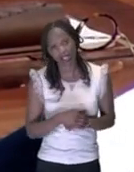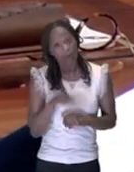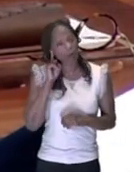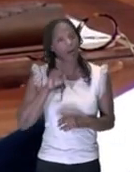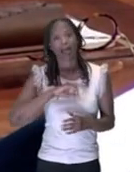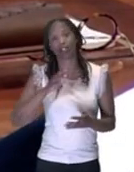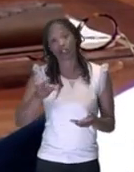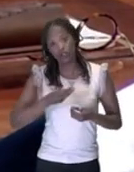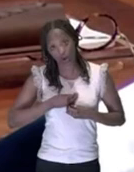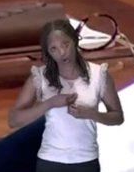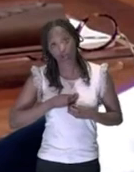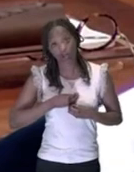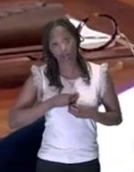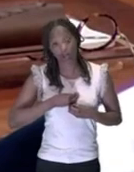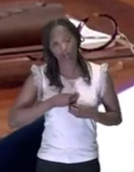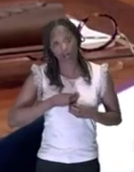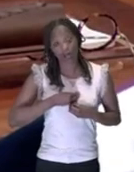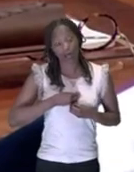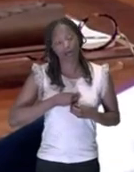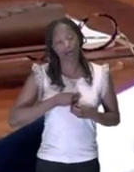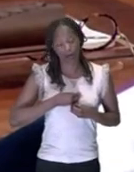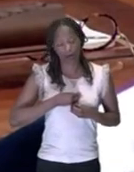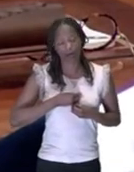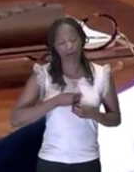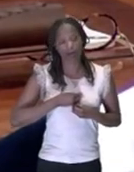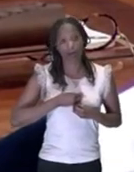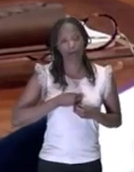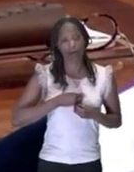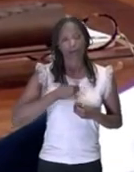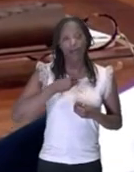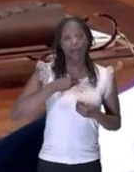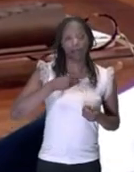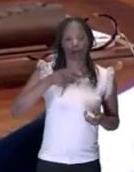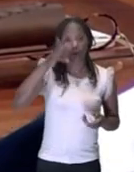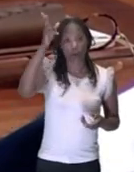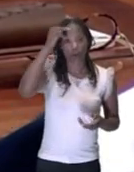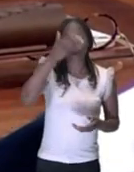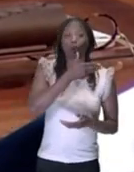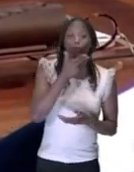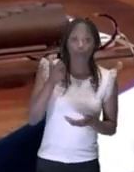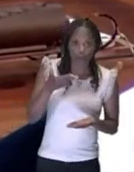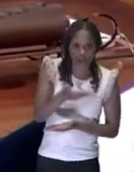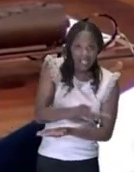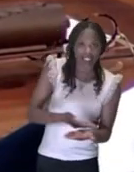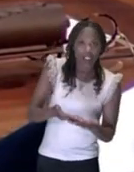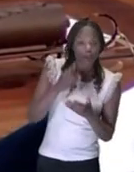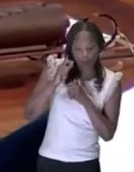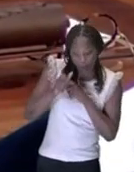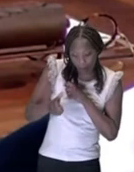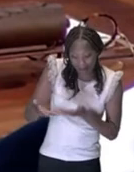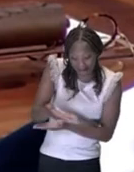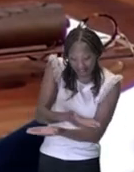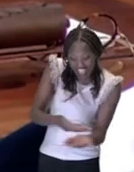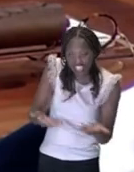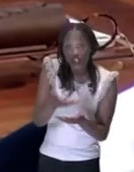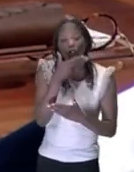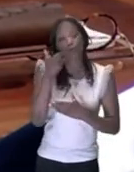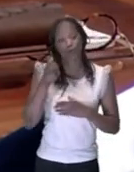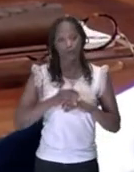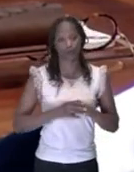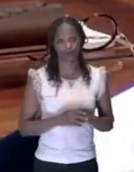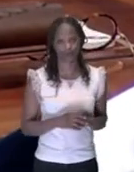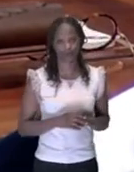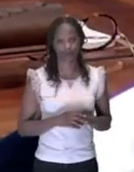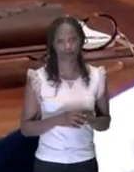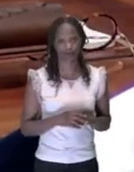grande acuité dans l'analyse et les échanges que nous pouvons avoir, comme c'est le cas aujourd'hui. Donc je disais, pour illustrer ce sentiment